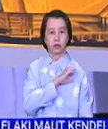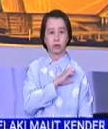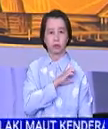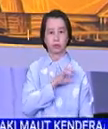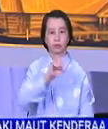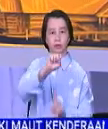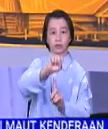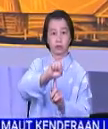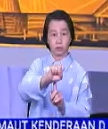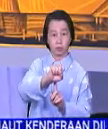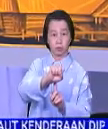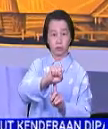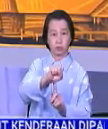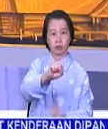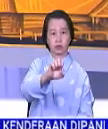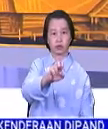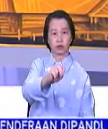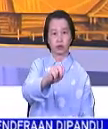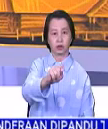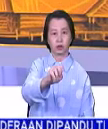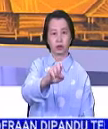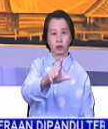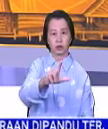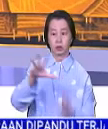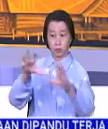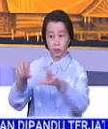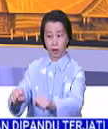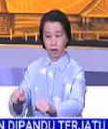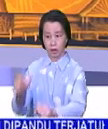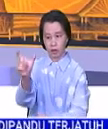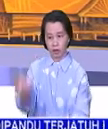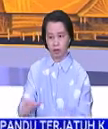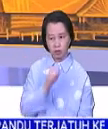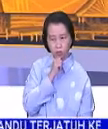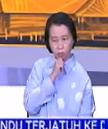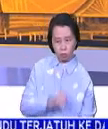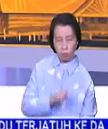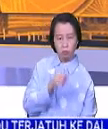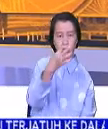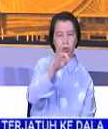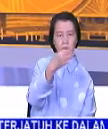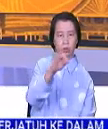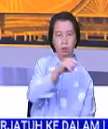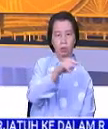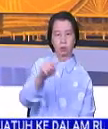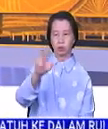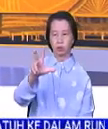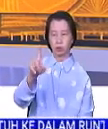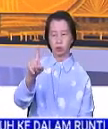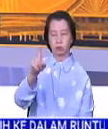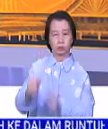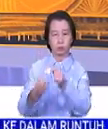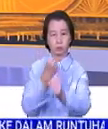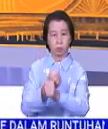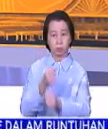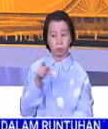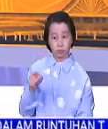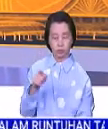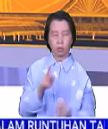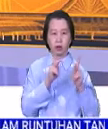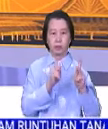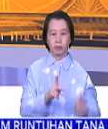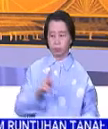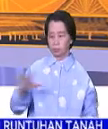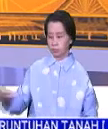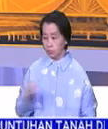Daerah Sentul, ACP Beh Eng Lai, selain tangkapan terhadap suspek berusia antara 19 hingga 31 tahun itu, pihaknya